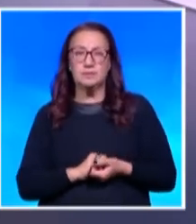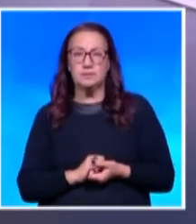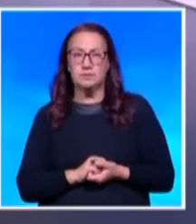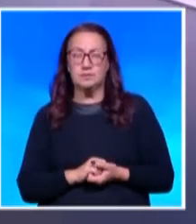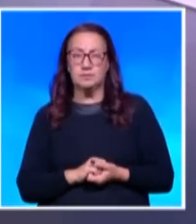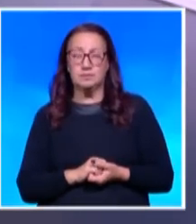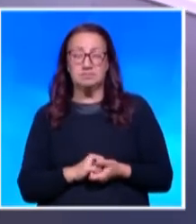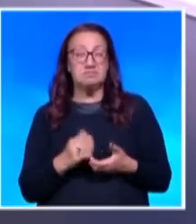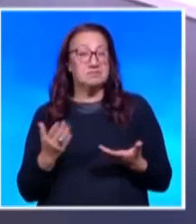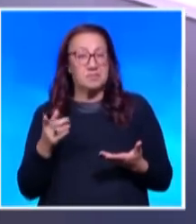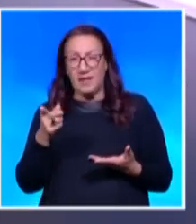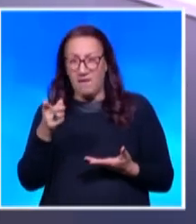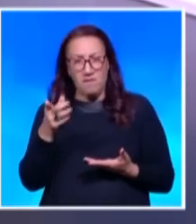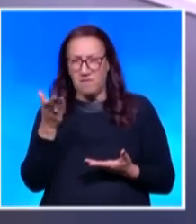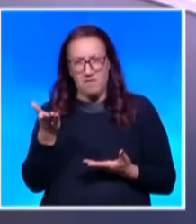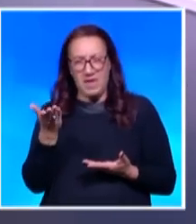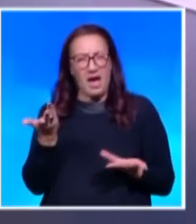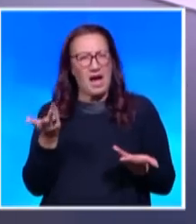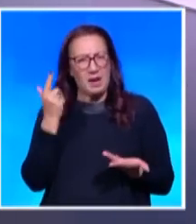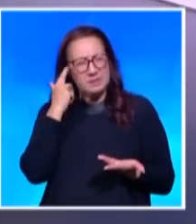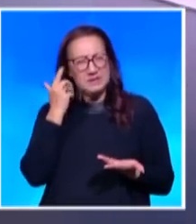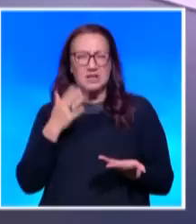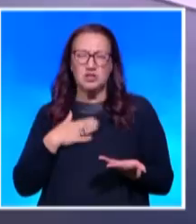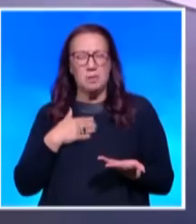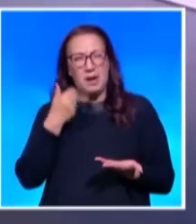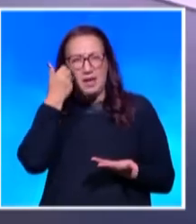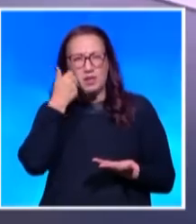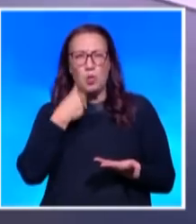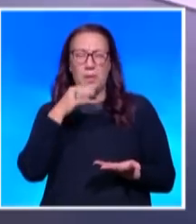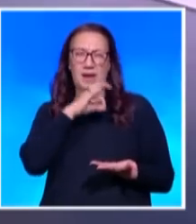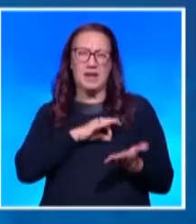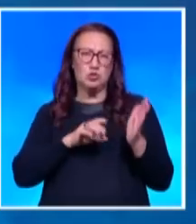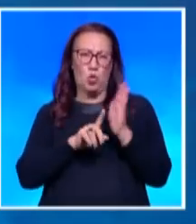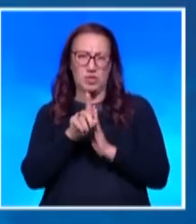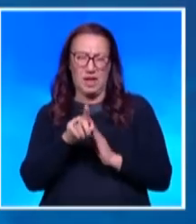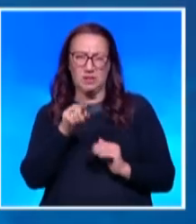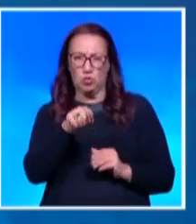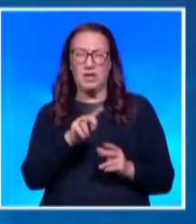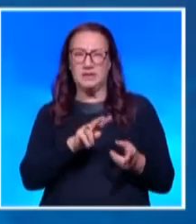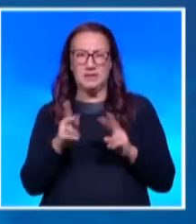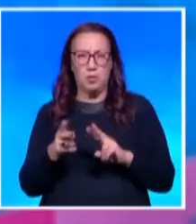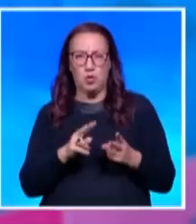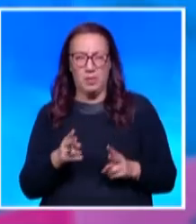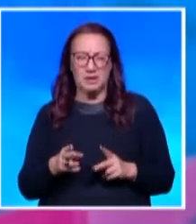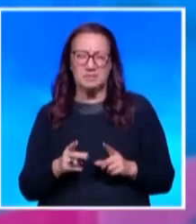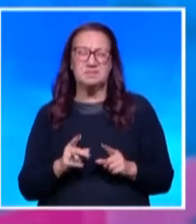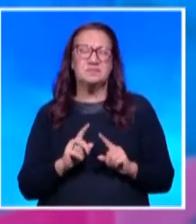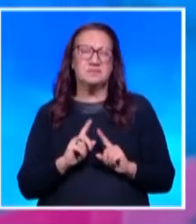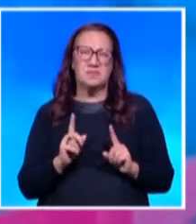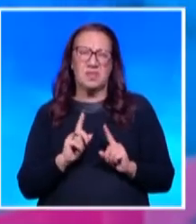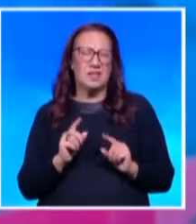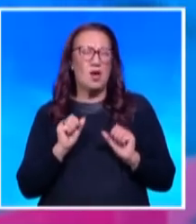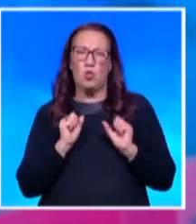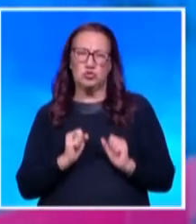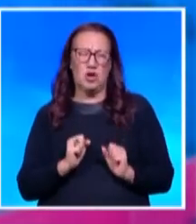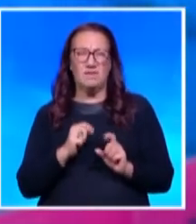ли добър ефект от и резултати от прилагането на тези промени в наказателния кодекс не бих казала че очаквам по